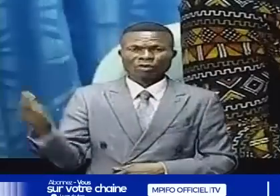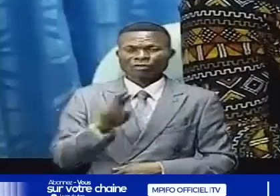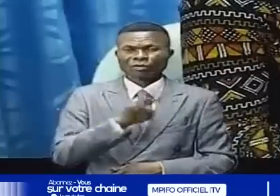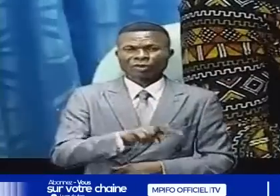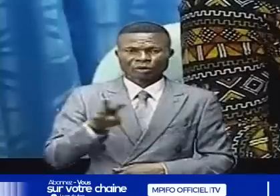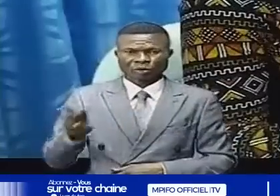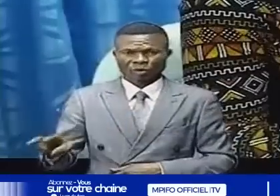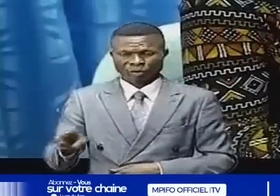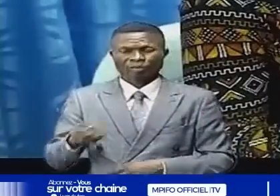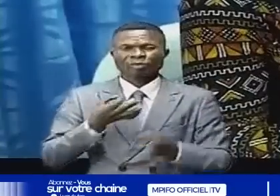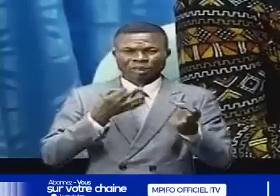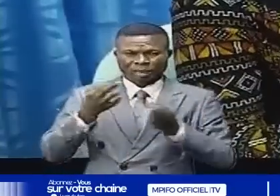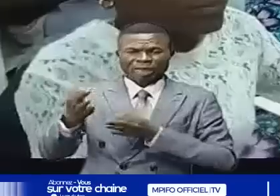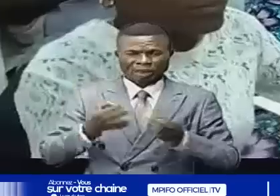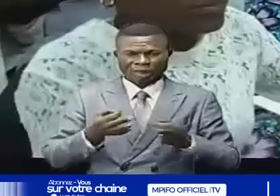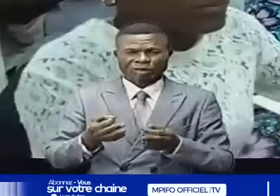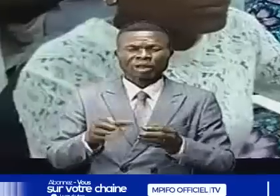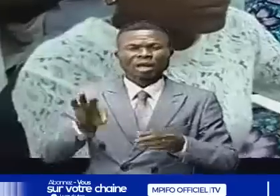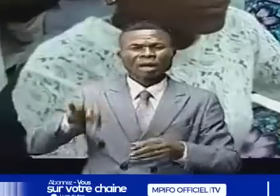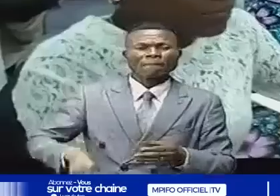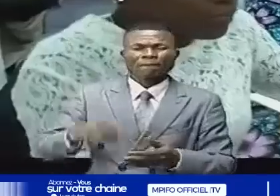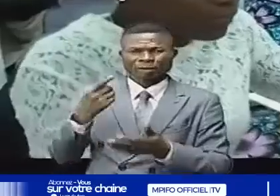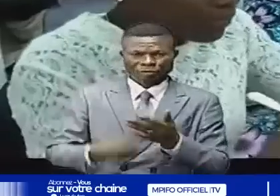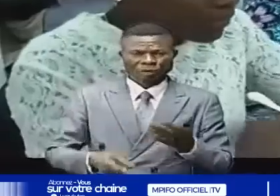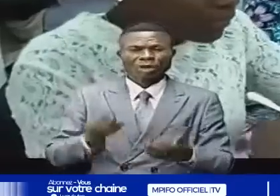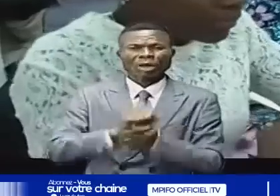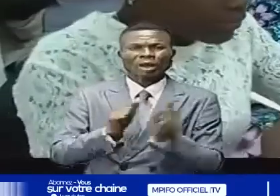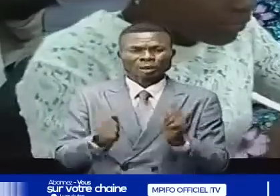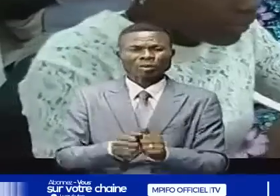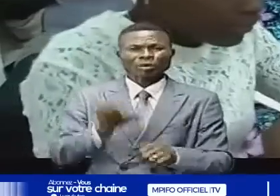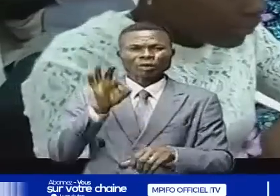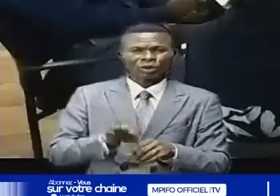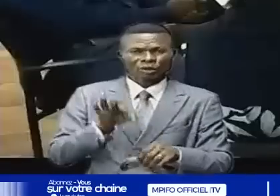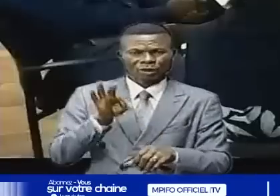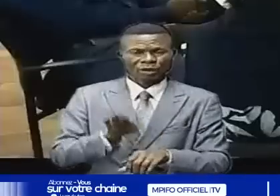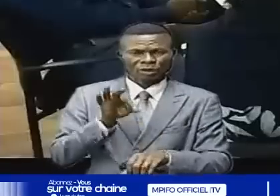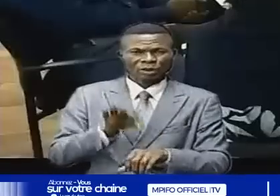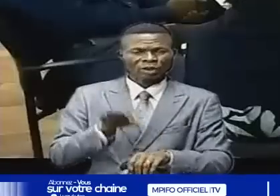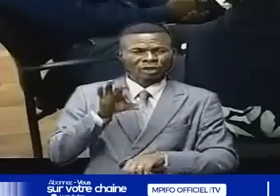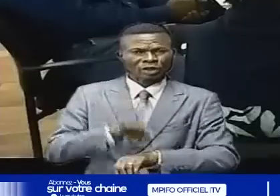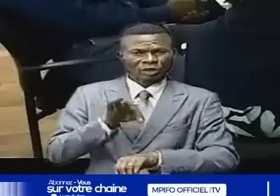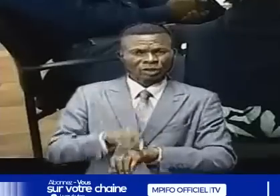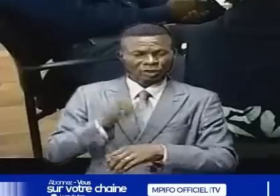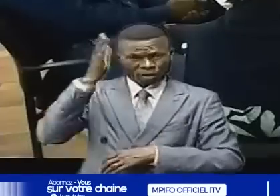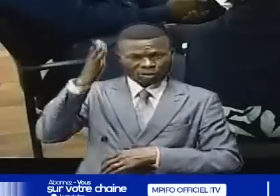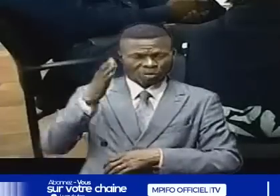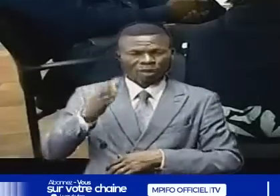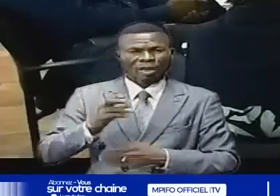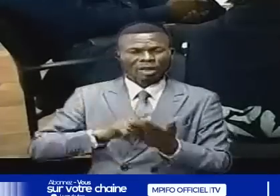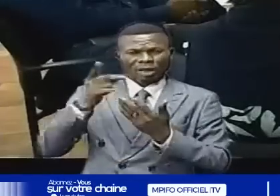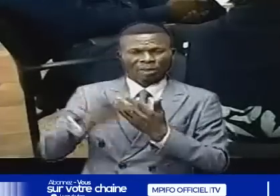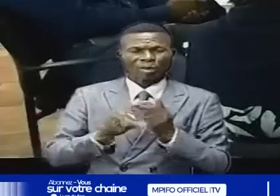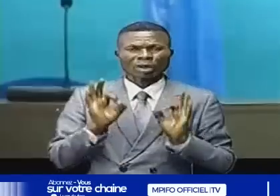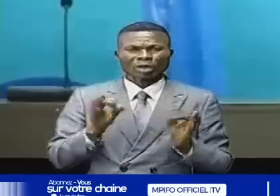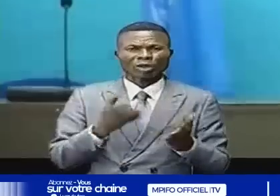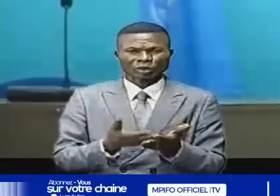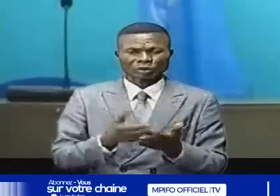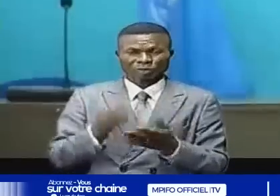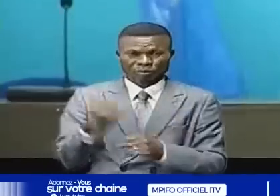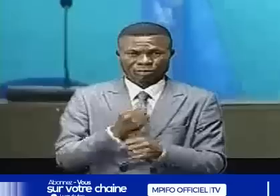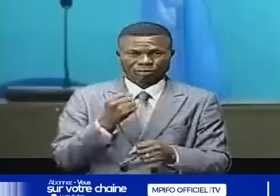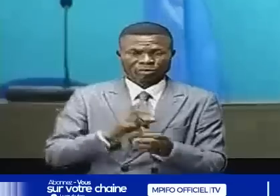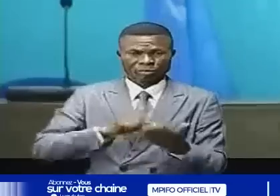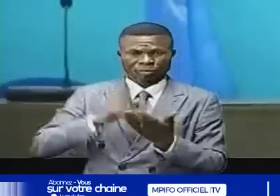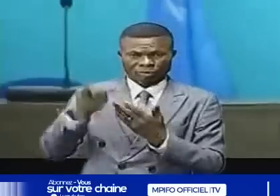falloir déceler les atouts, le problème et les opportunités et mettre à jour des activités planifiées. Ce travail du